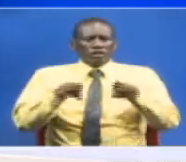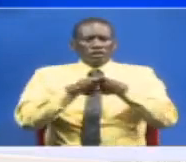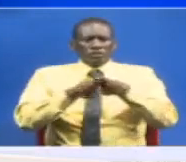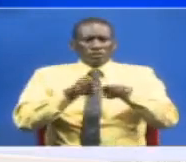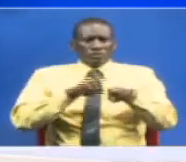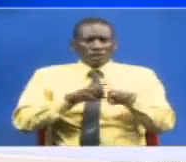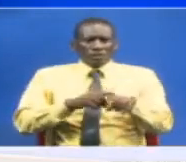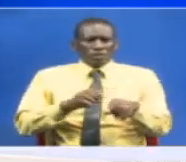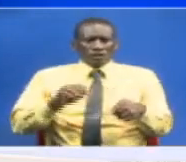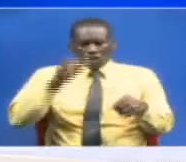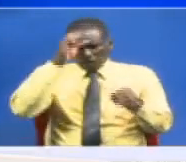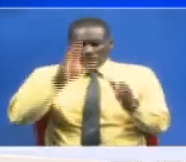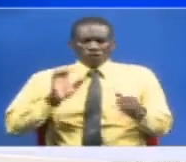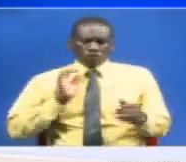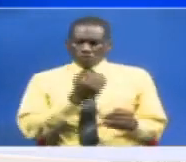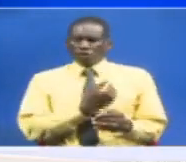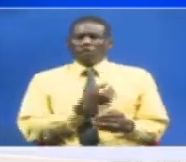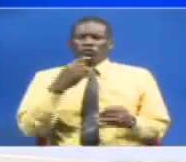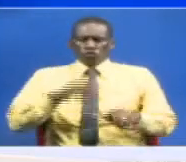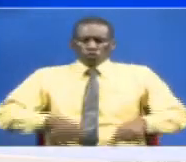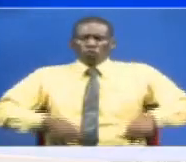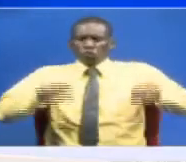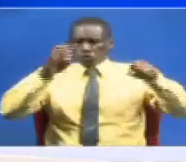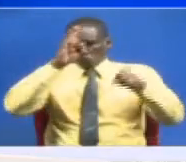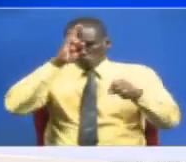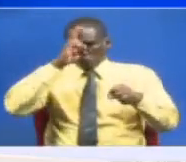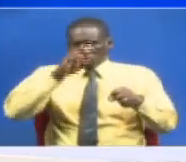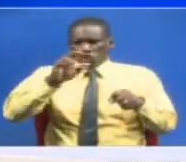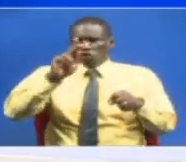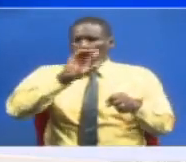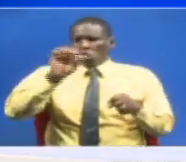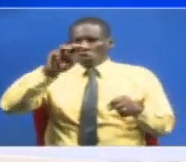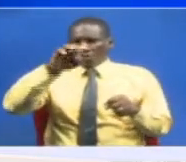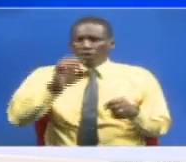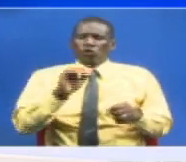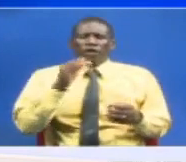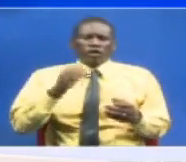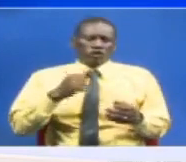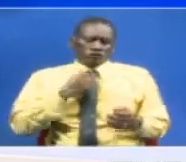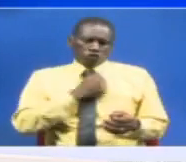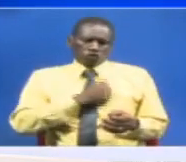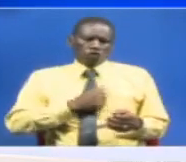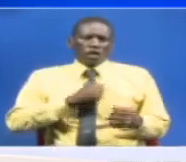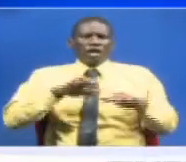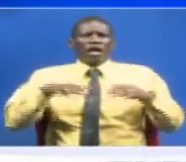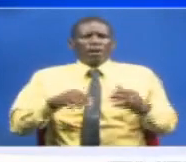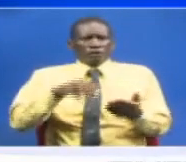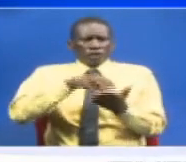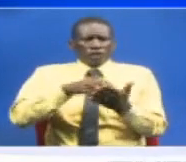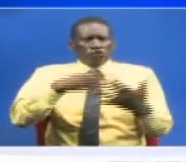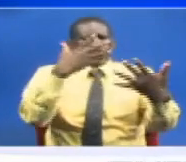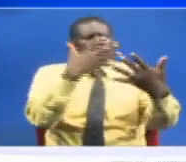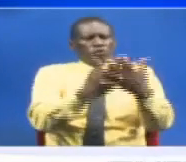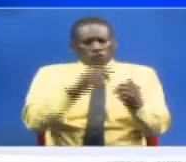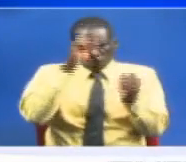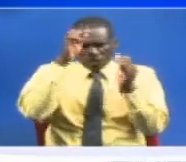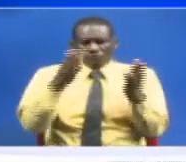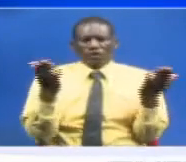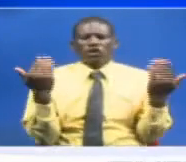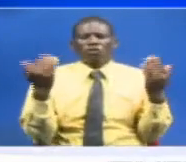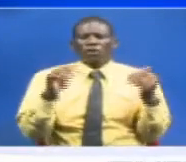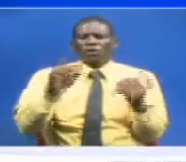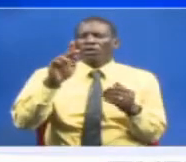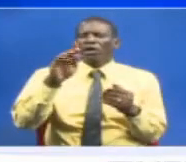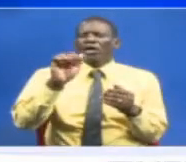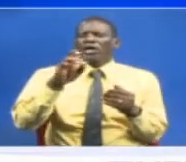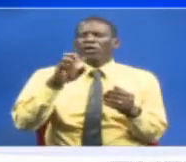Baraza la magavana limemtaka inspekta mkuu wa polisi Japheth Koome kuomba msamaha kuhusiana na kisa cha kukamatwa kwa gavana wa Meru Kawira